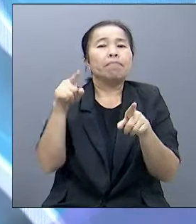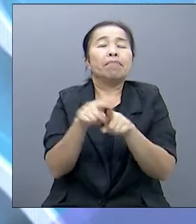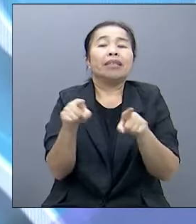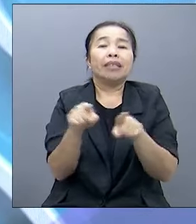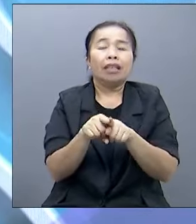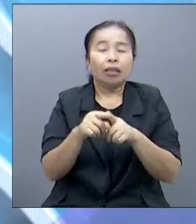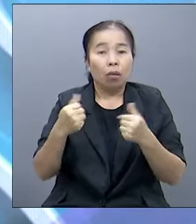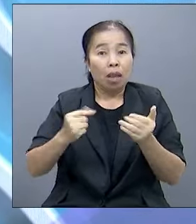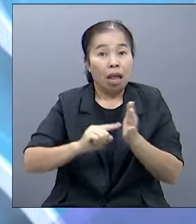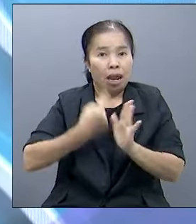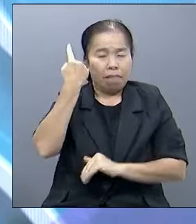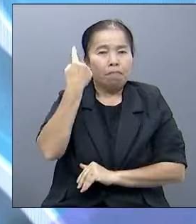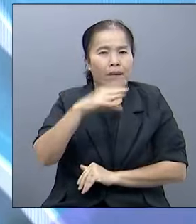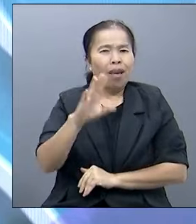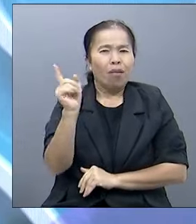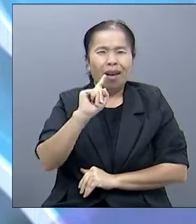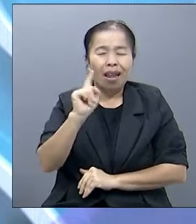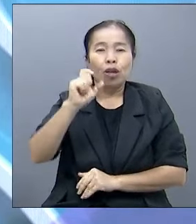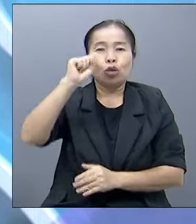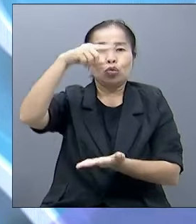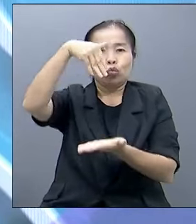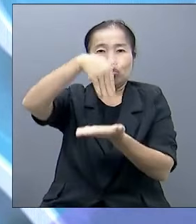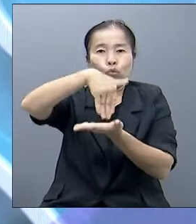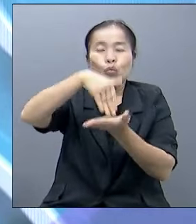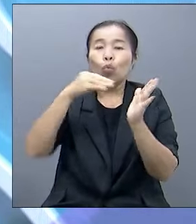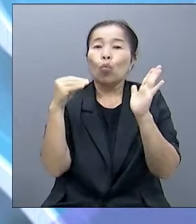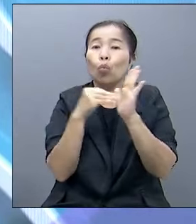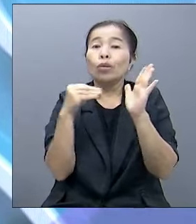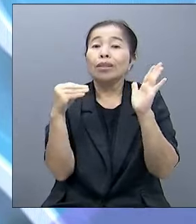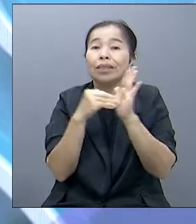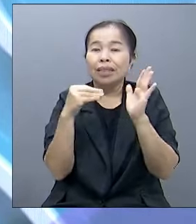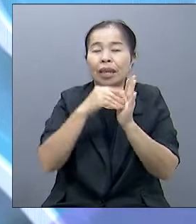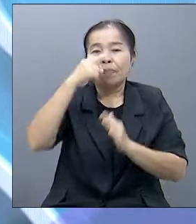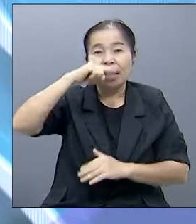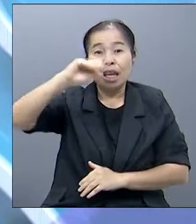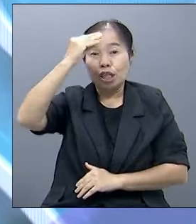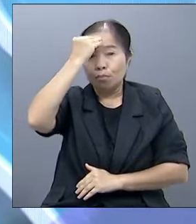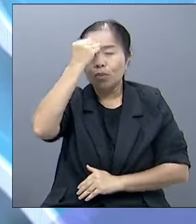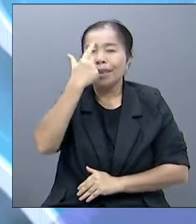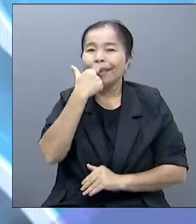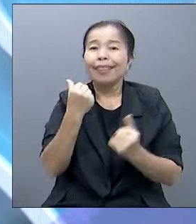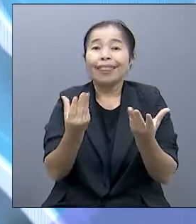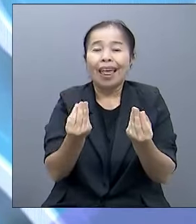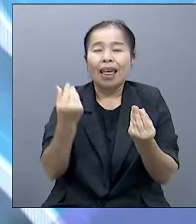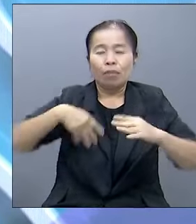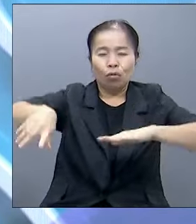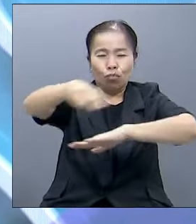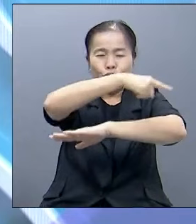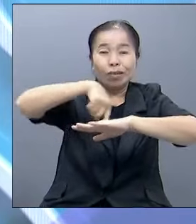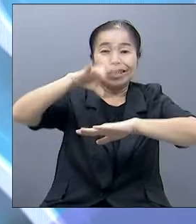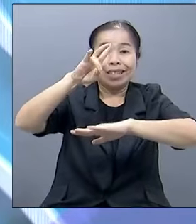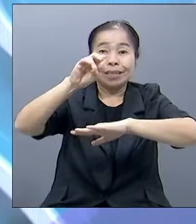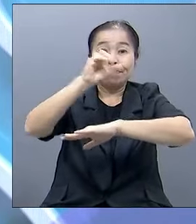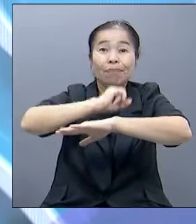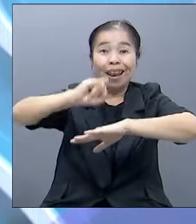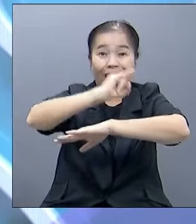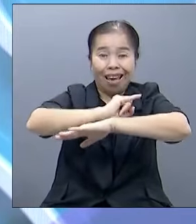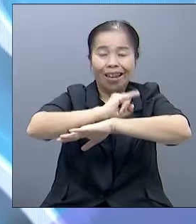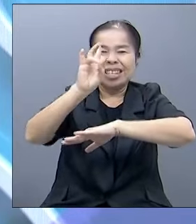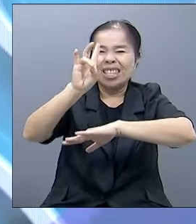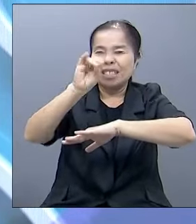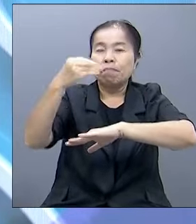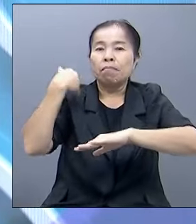แล้วนะครับจะพาไปดูที่ศูนย์เยาวชนกรุงเทพมหานครไทยญี่ปุ่นครับที่นั่นเนี่ยตั้งอยู่บนพื้นที่70ไร่นะครับแล้วก็มีกิจกรรมให้เด็กและเยาวช